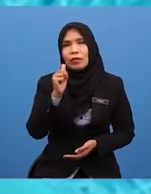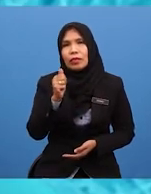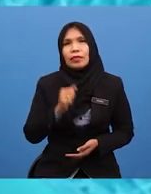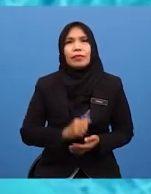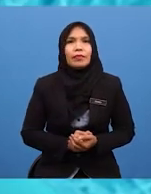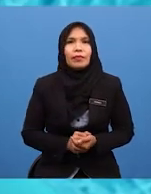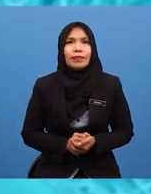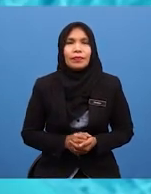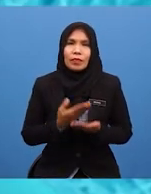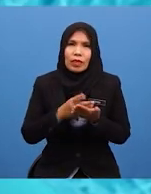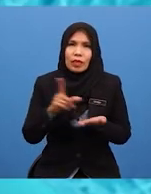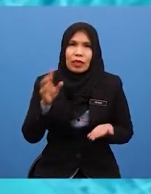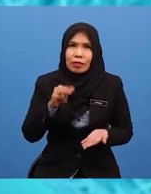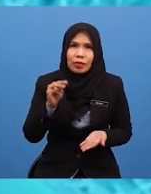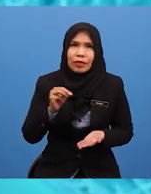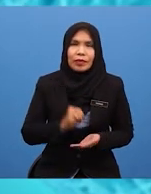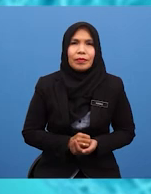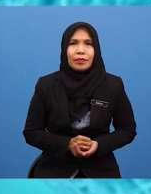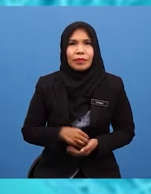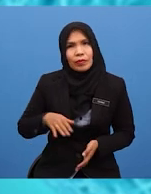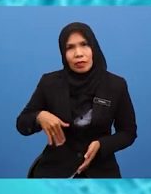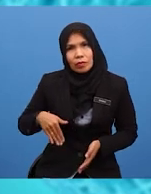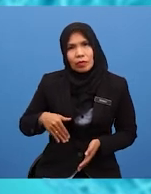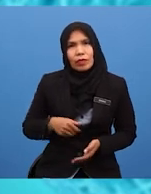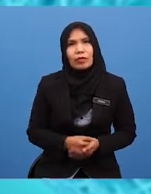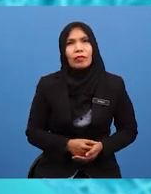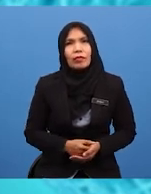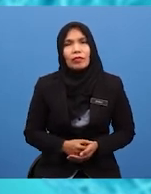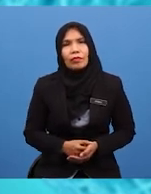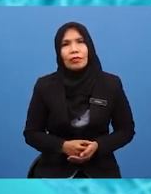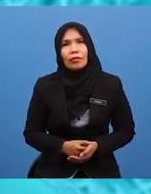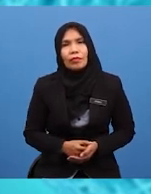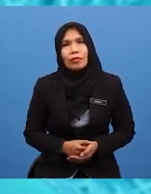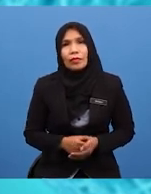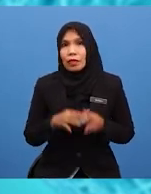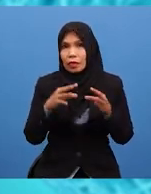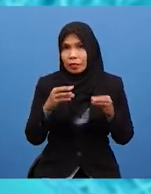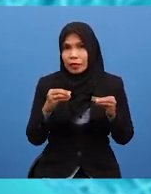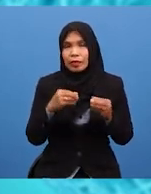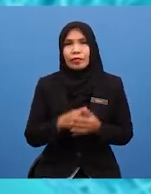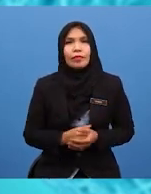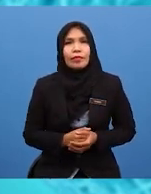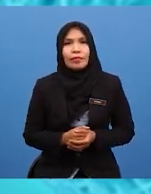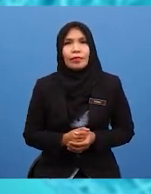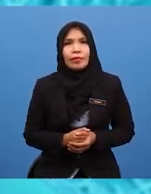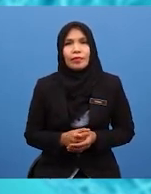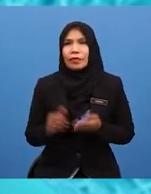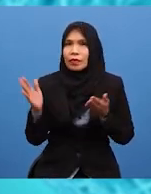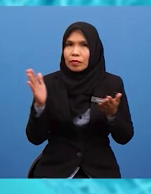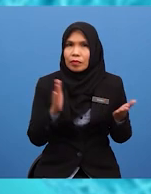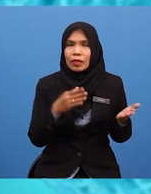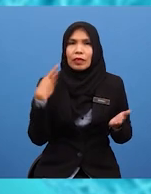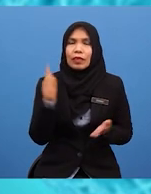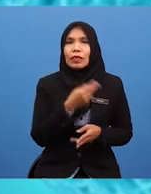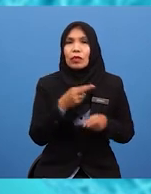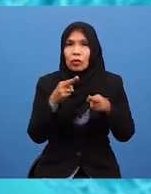Baiklah murid-murid, sebelum kita menamatkan pembelajaran kita pada hari ini, mari